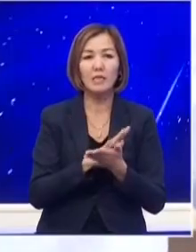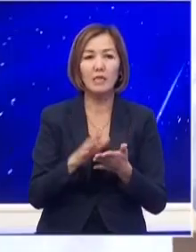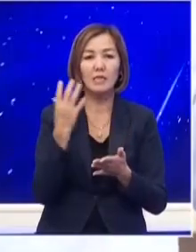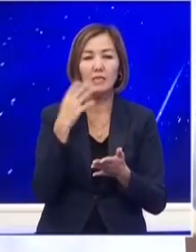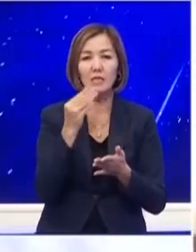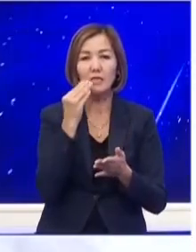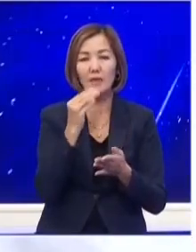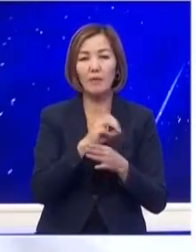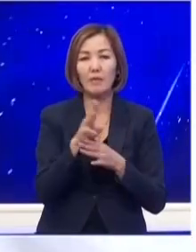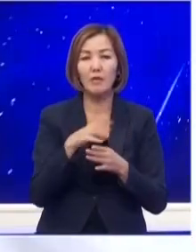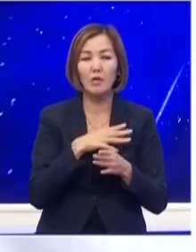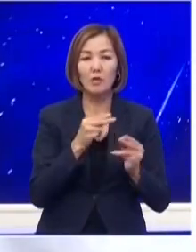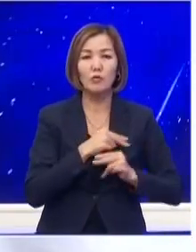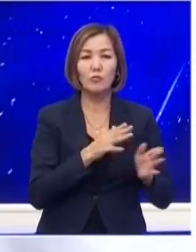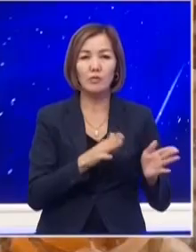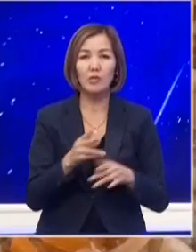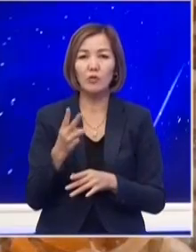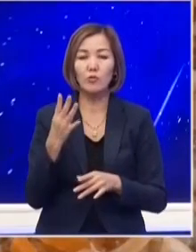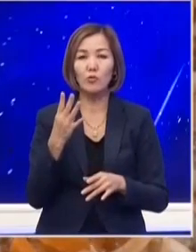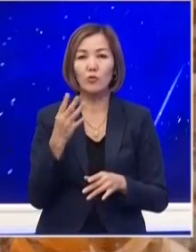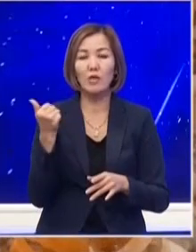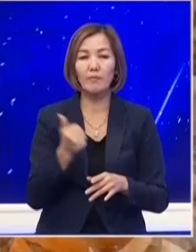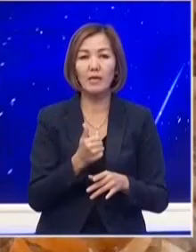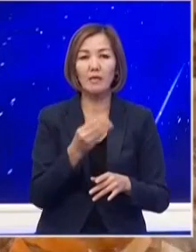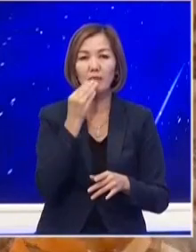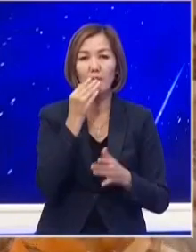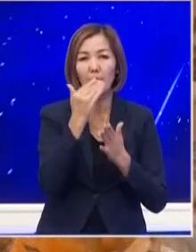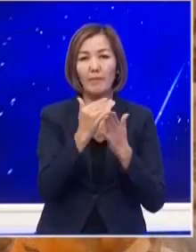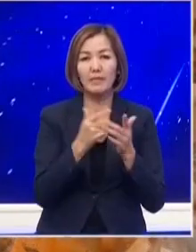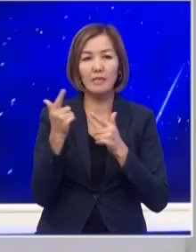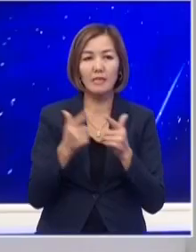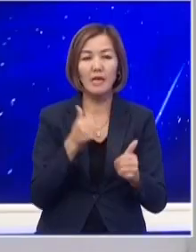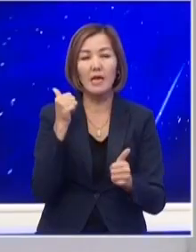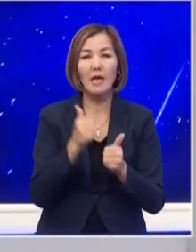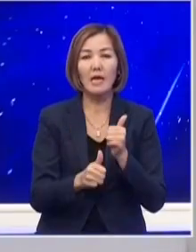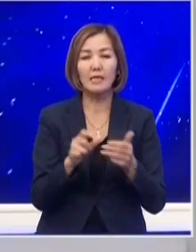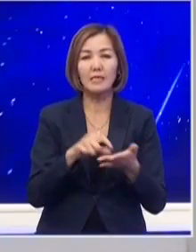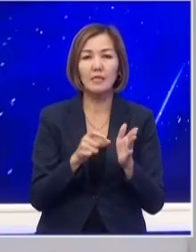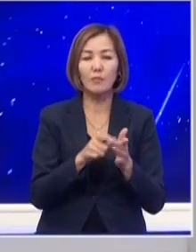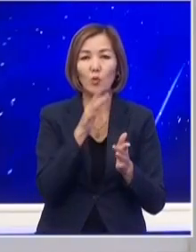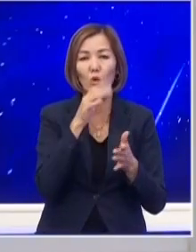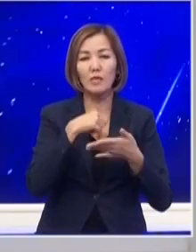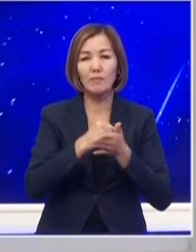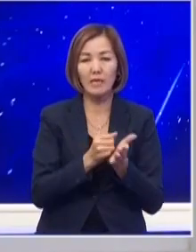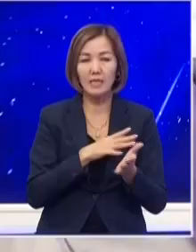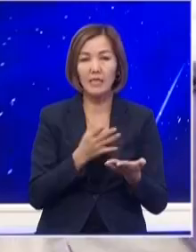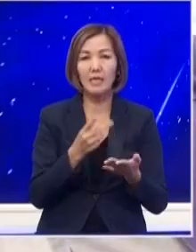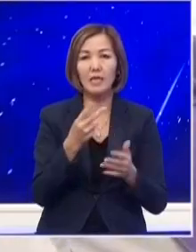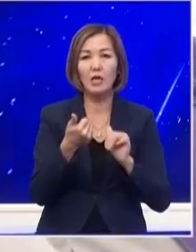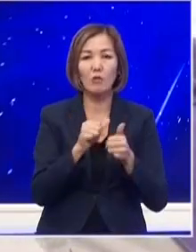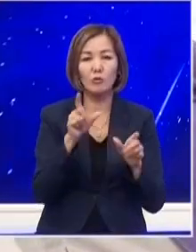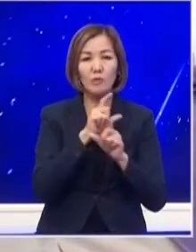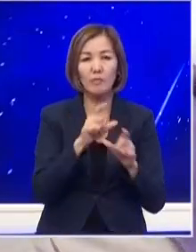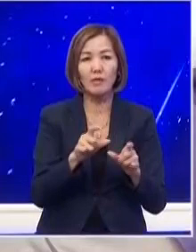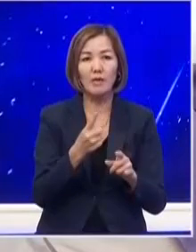қамтылған. Жұмыстар жүйелі, 4 апталық ас мәзірі дайындалған. Сонымен қатар әр сыныптың асханаға келу уақыты белгіленген. 2 ауысымдық білім